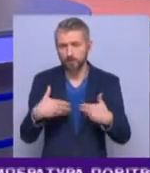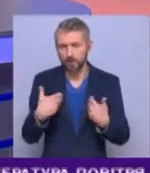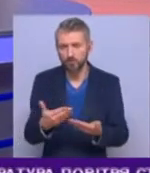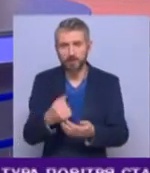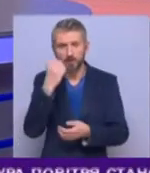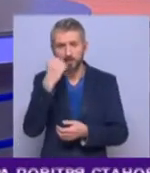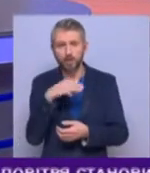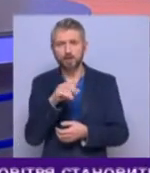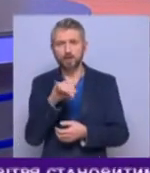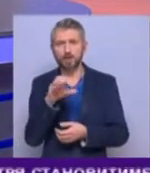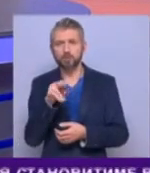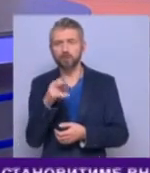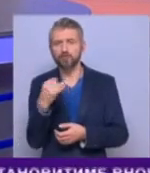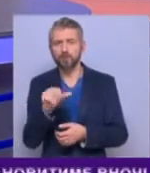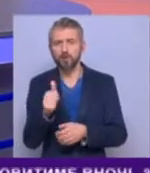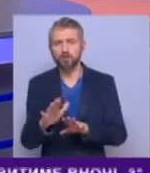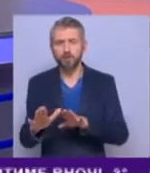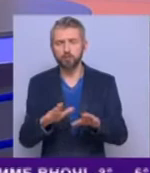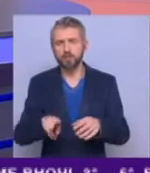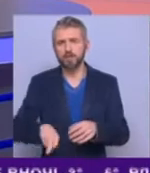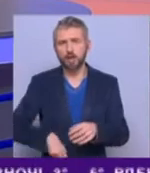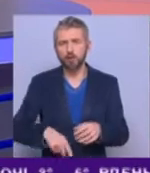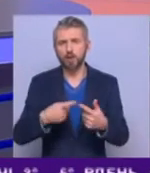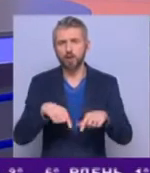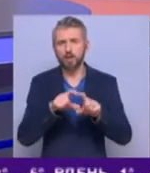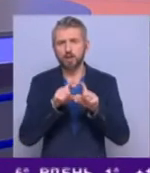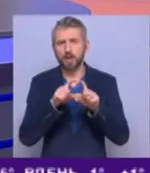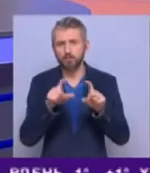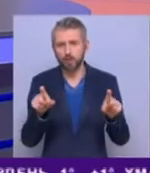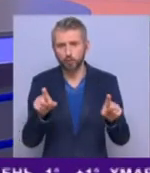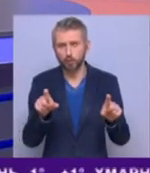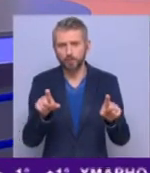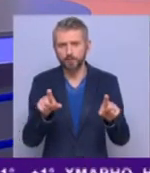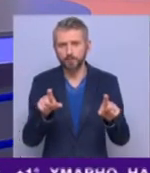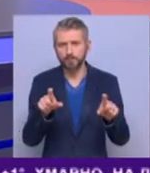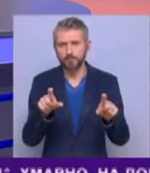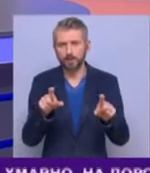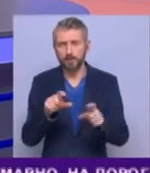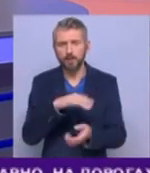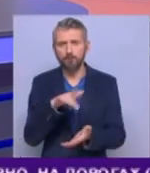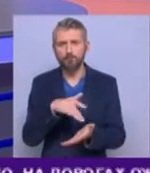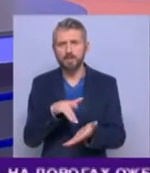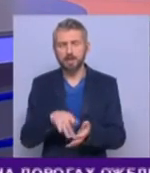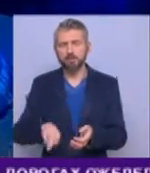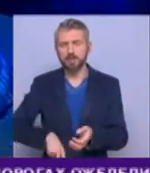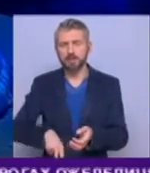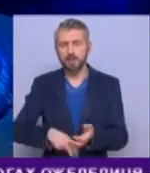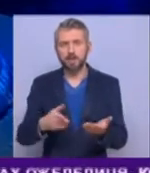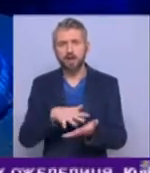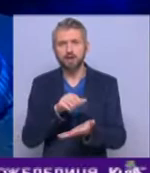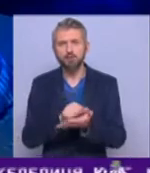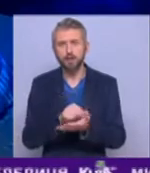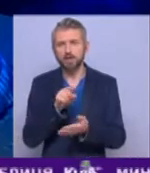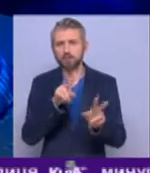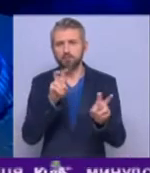скажу, що Тарас Панчій – це перший заступник директора департаменту в міській адміністрації, яка займається, власне,